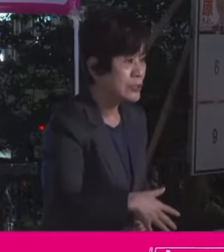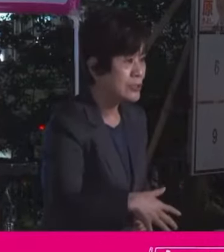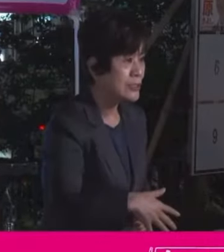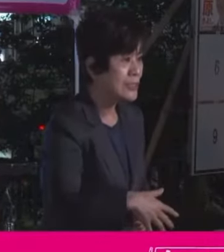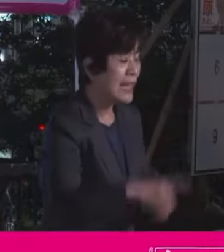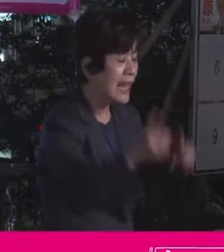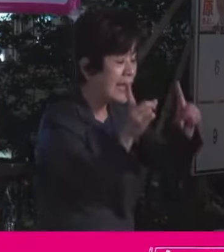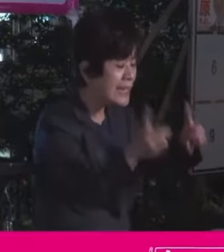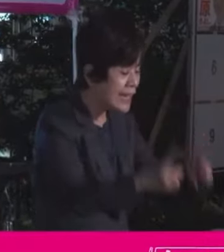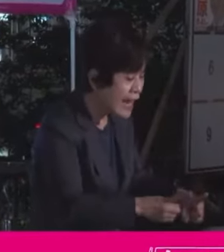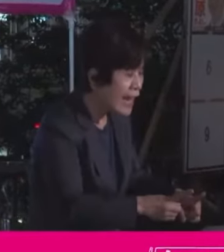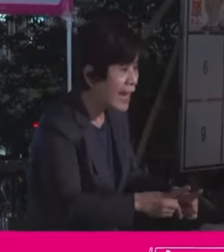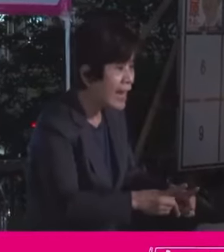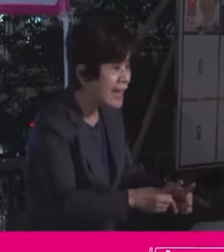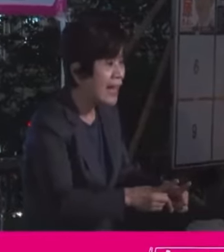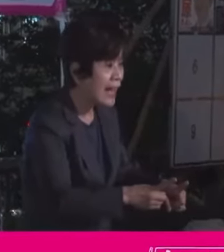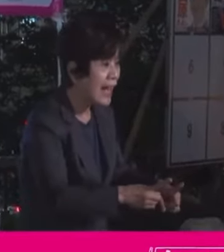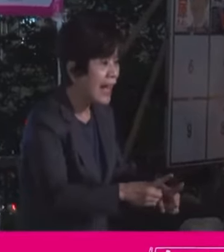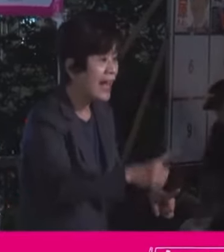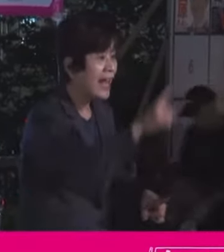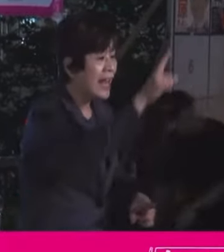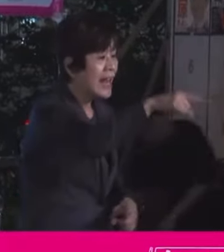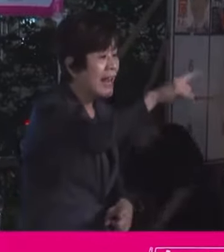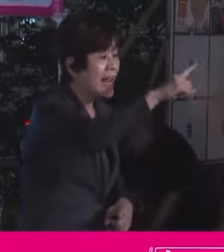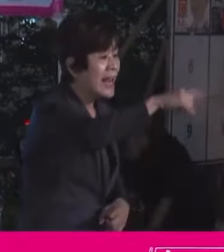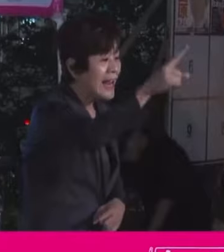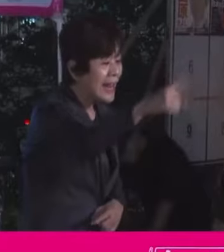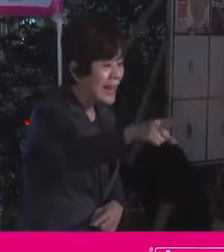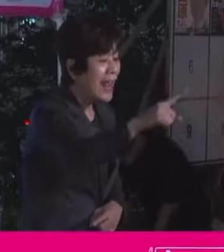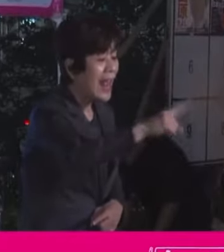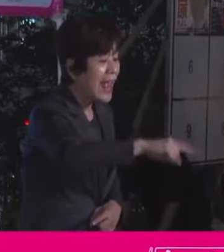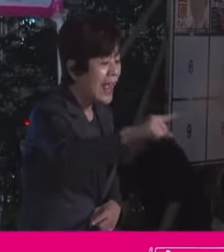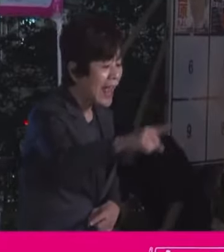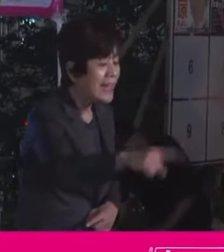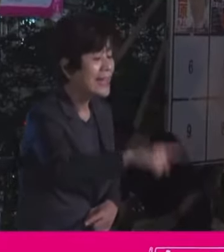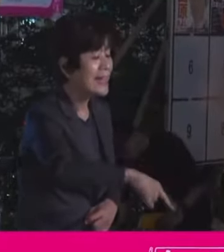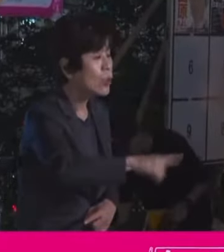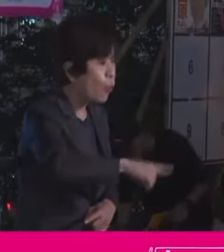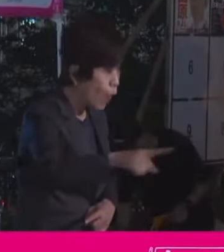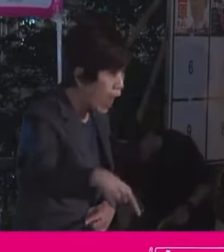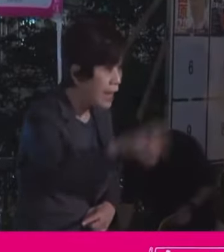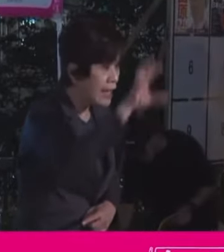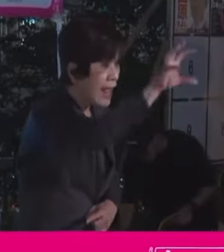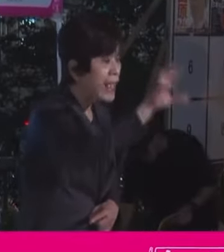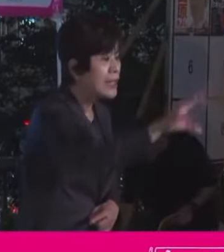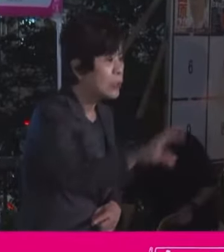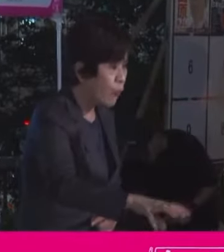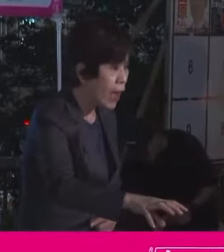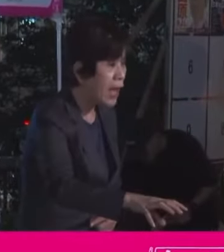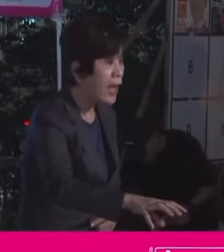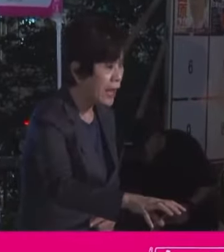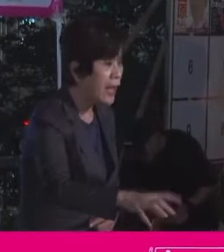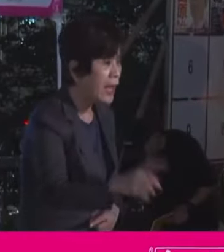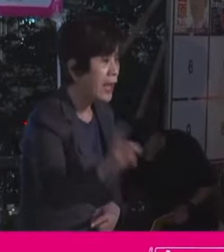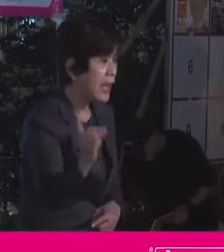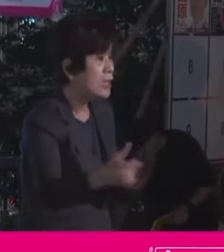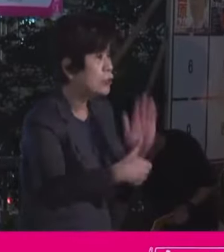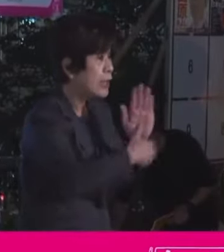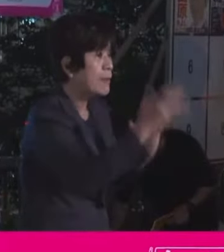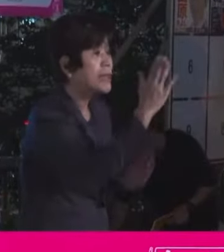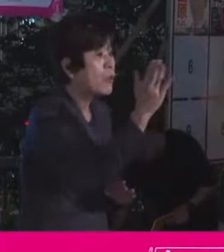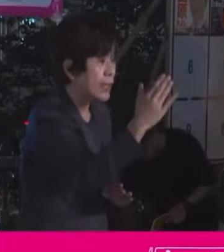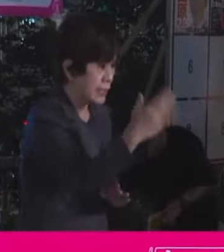に令和、ひらがな3文字で令和と書いていただきたいんです。名前は書いちゃダメなんです。比例には、グループ名ですからね。